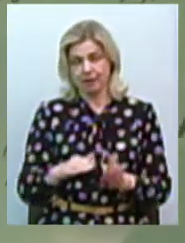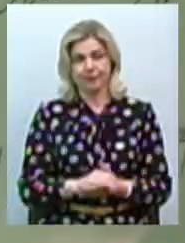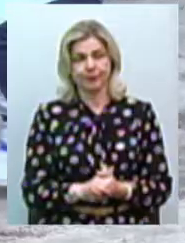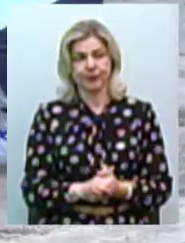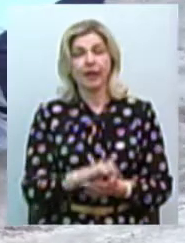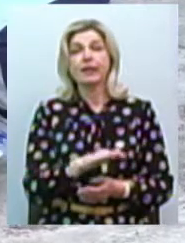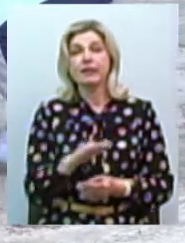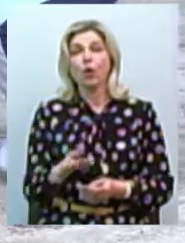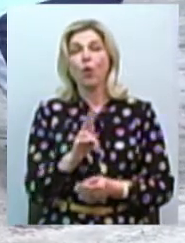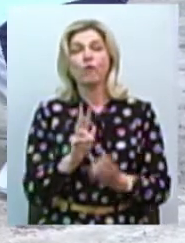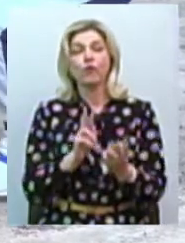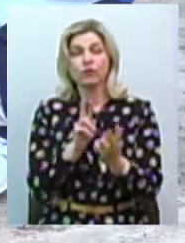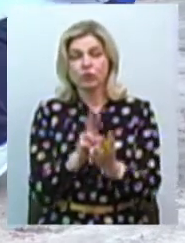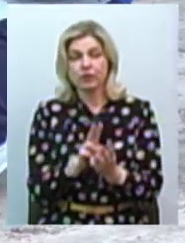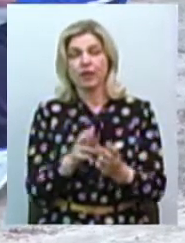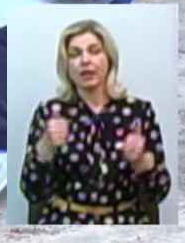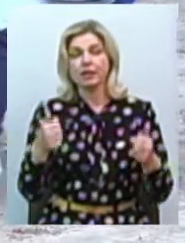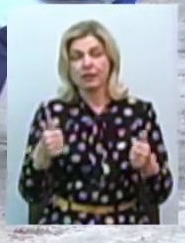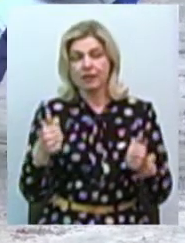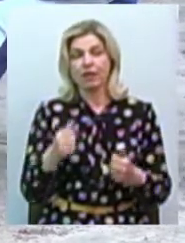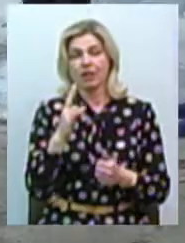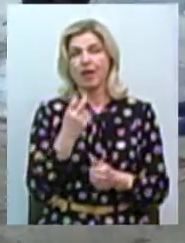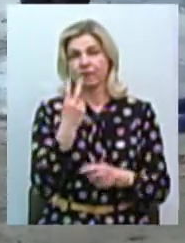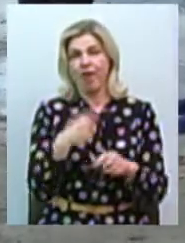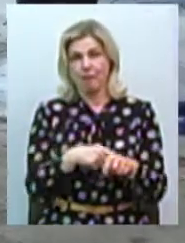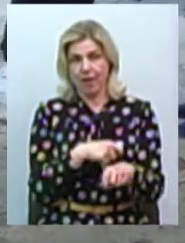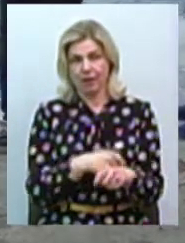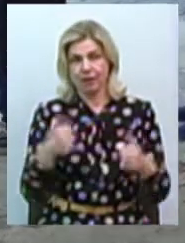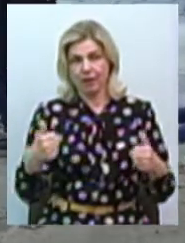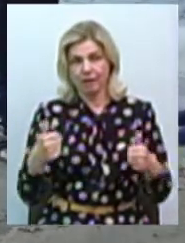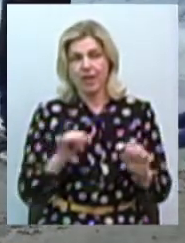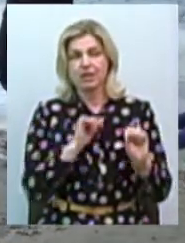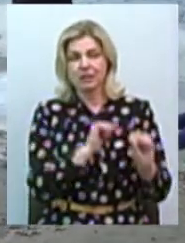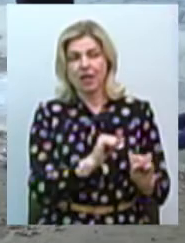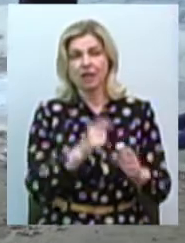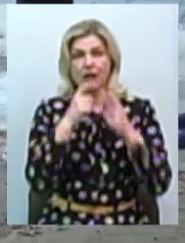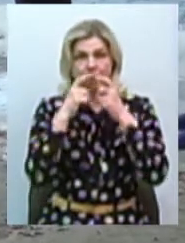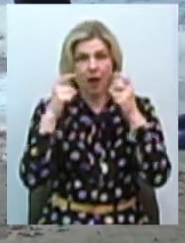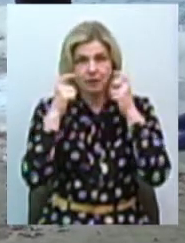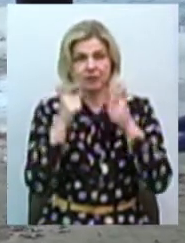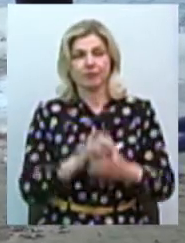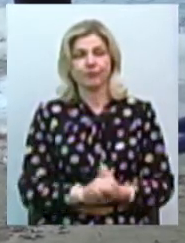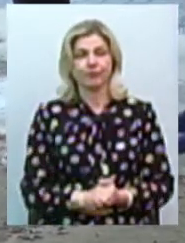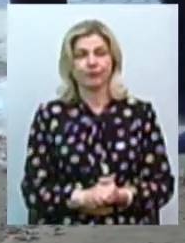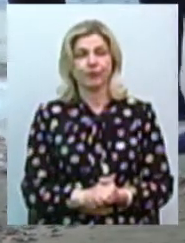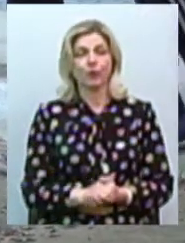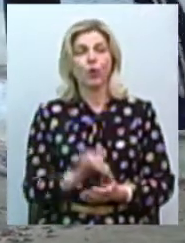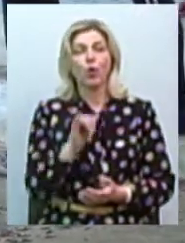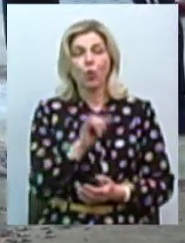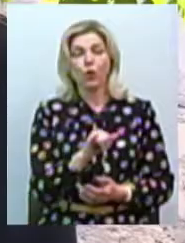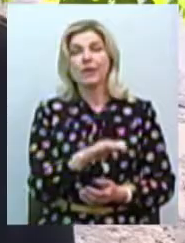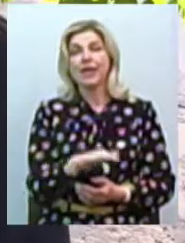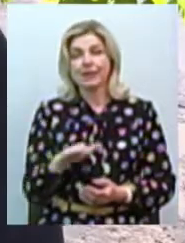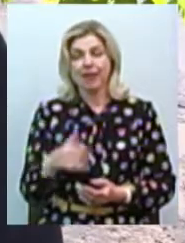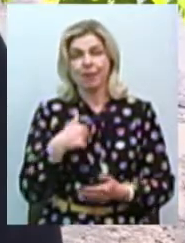Малят, яких вже зустріли, дистанціюють один від одного на 2 метри. Захисні маски діти не одягають. Дітей так, я дуже рада бачити,